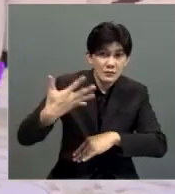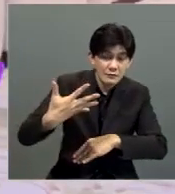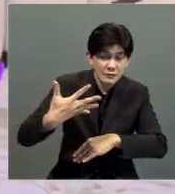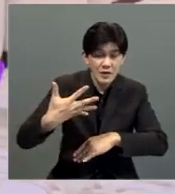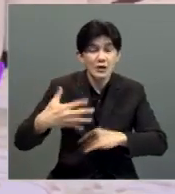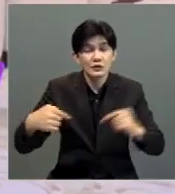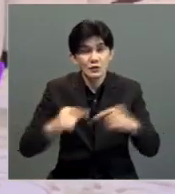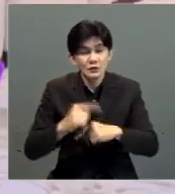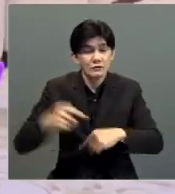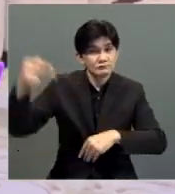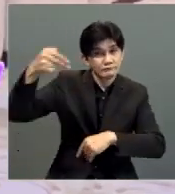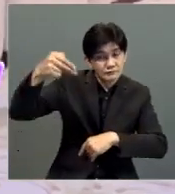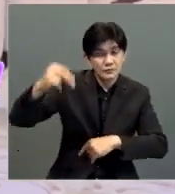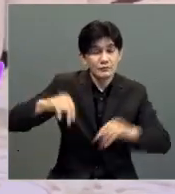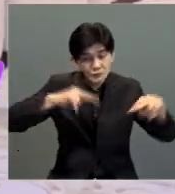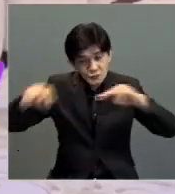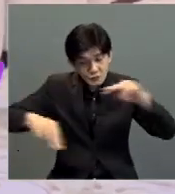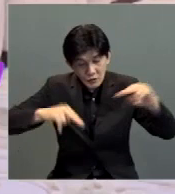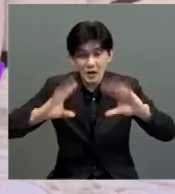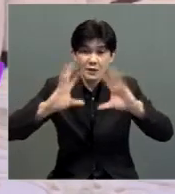นี้นะครับในการที่จะประชุมนะครับก็แต่ละด้านเข้าร่วมประชุมทั้งผู้จัดการทหารสูงสุดปลัดกระทรวงมหาดไทยปลัดกระทรวงสาธารณสุขปลัดกระทรวงพาณิชย์และก็ปรับกระทรวงการต่างประเทศรวมถึงปลัดสำนักนายกรัฐมนตรีร่วมหน่วยงานที่เกี่ยวข้องนะครับถ้าเกิดว่าใครที่หัวหน้าหน่วยงานอาจจะไม่ได้มาด้วยเนี่ยนะครับก็จะVideo Conference